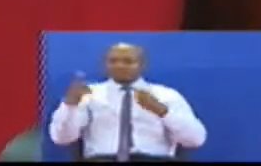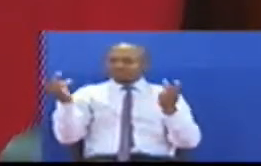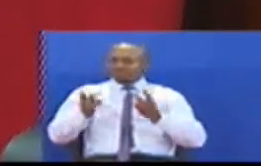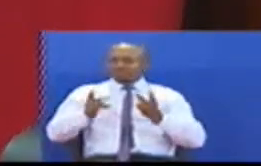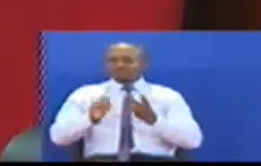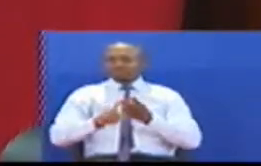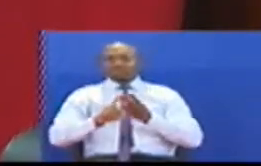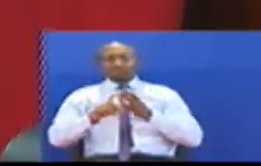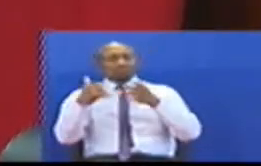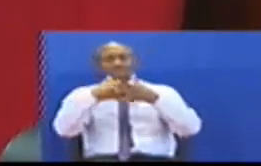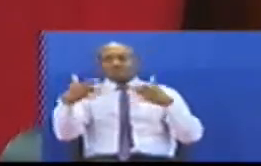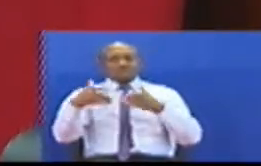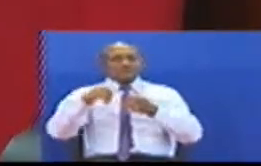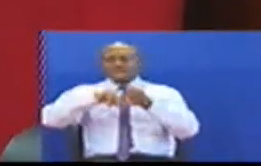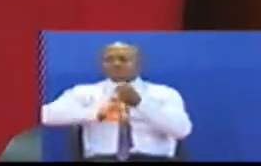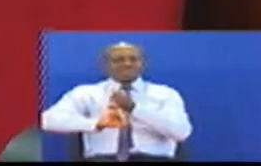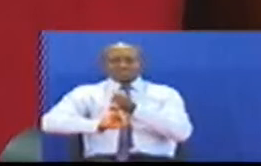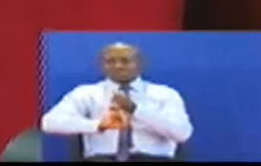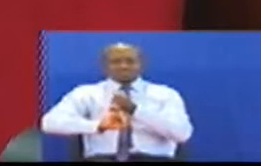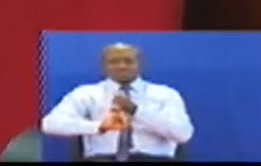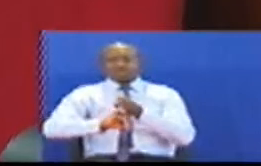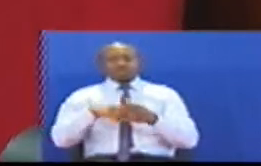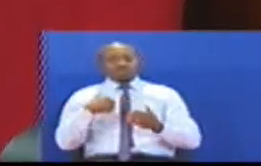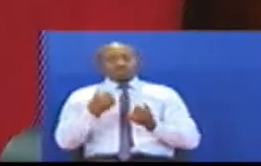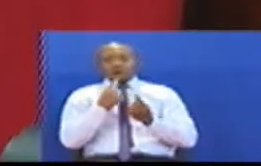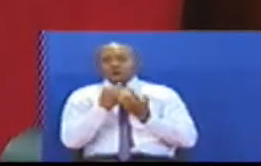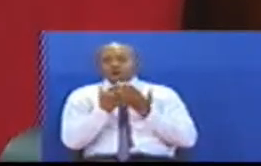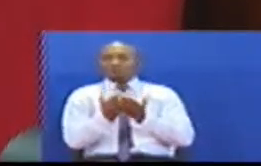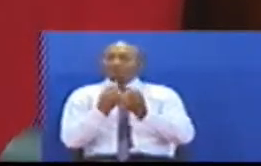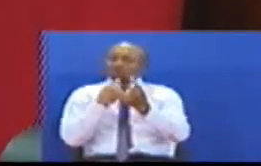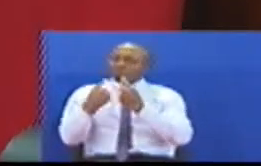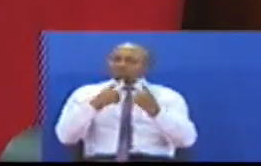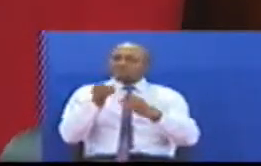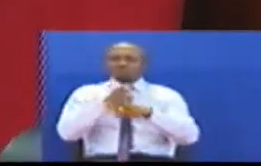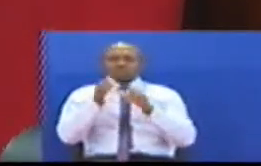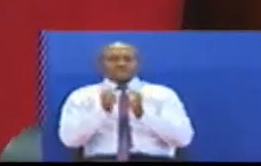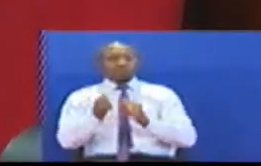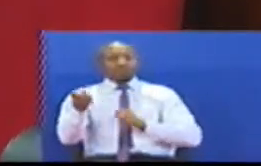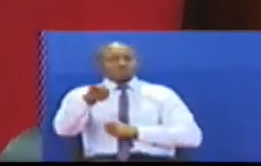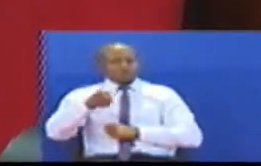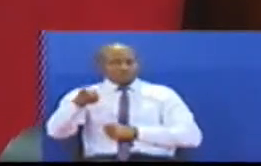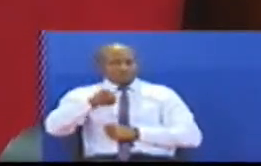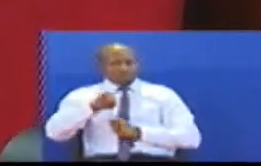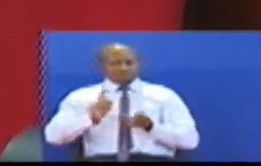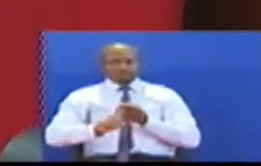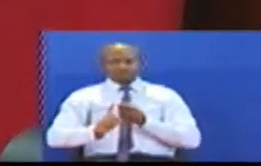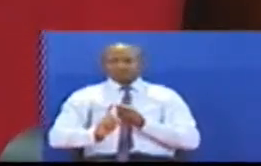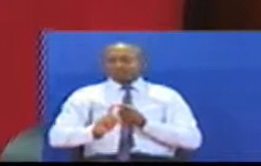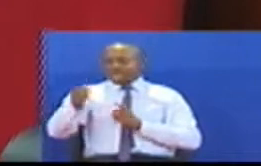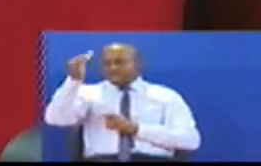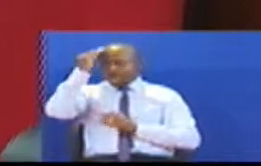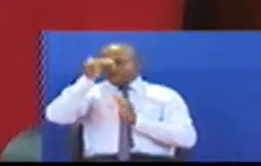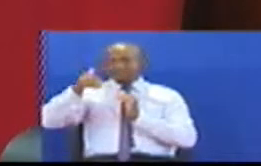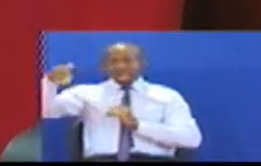hilo, najua muda sio rafiki sana, niko naomba nizungumzie kuhusiana na swala la mikopo kwa elimu ya